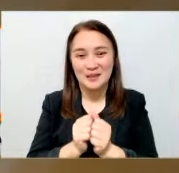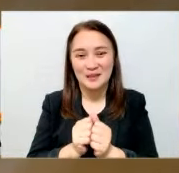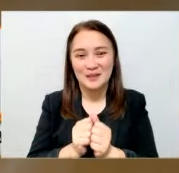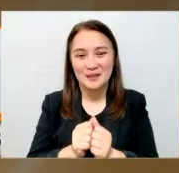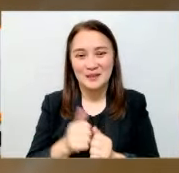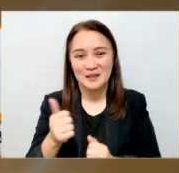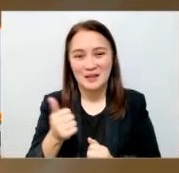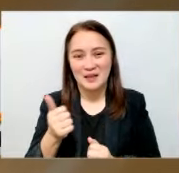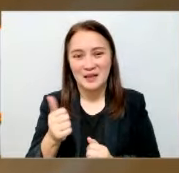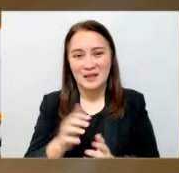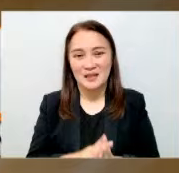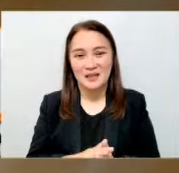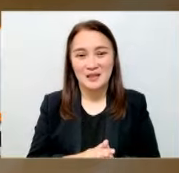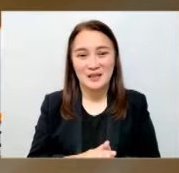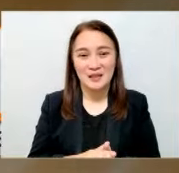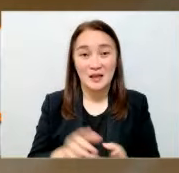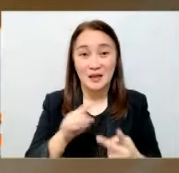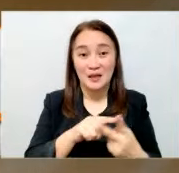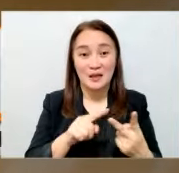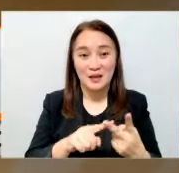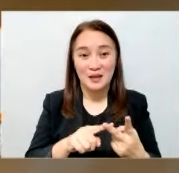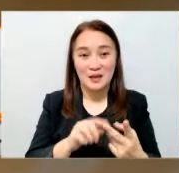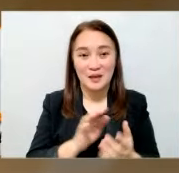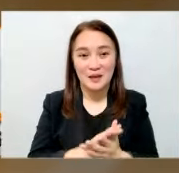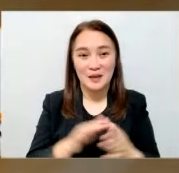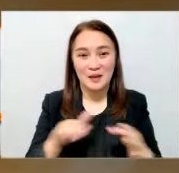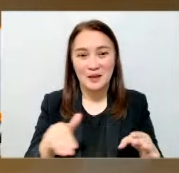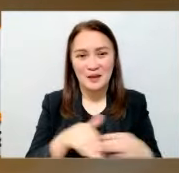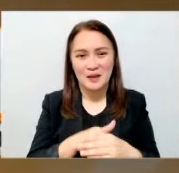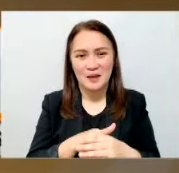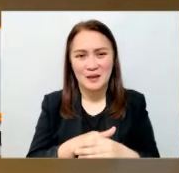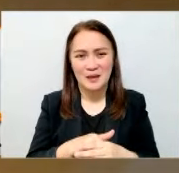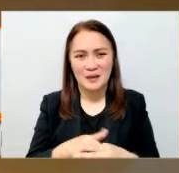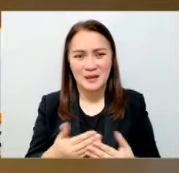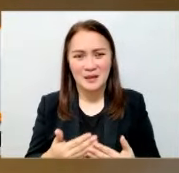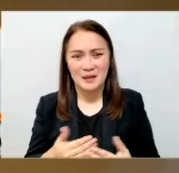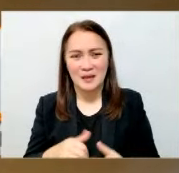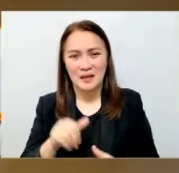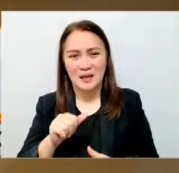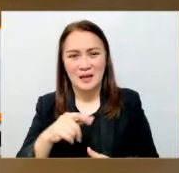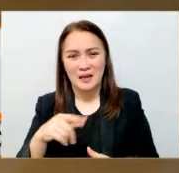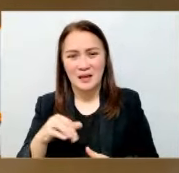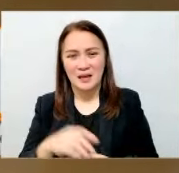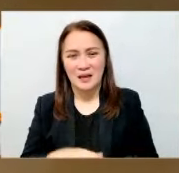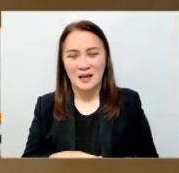Hindi rin nagpahuli ang mag-asawang KZ Tandingan at TJ Monterde.